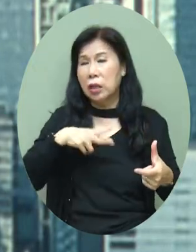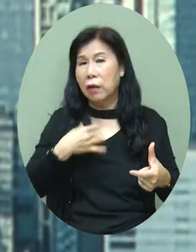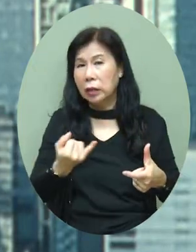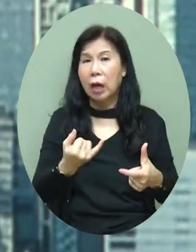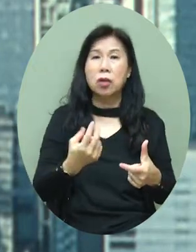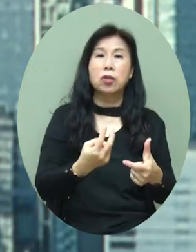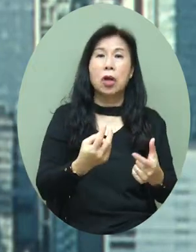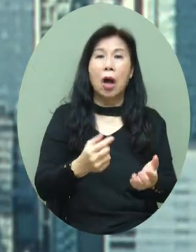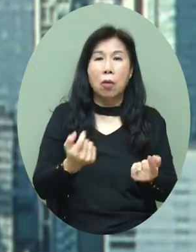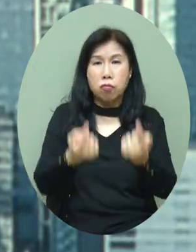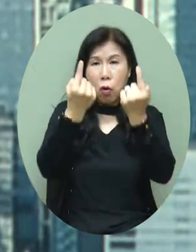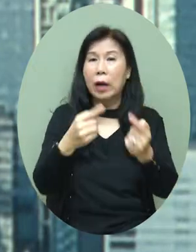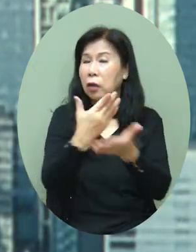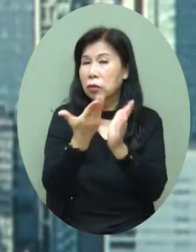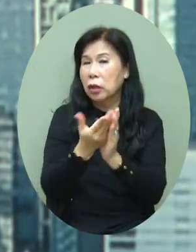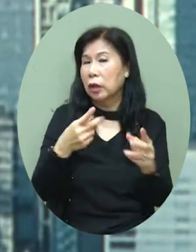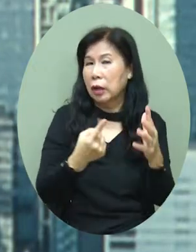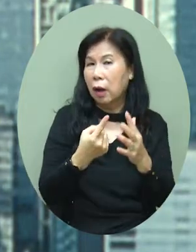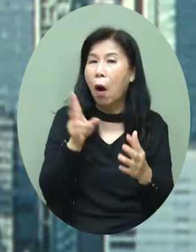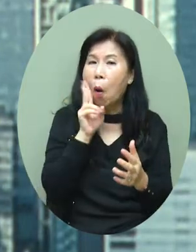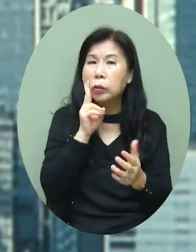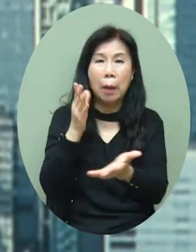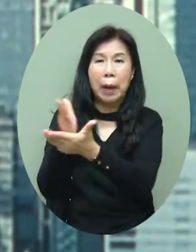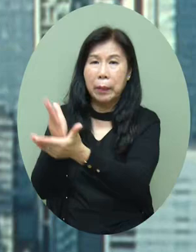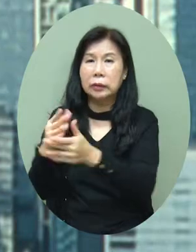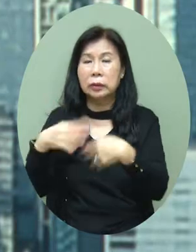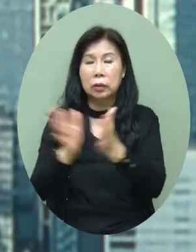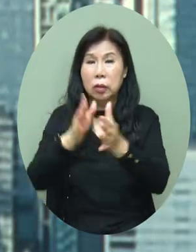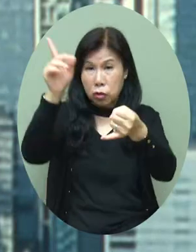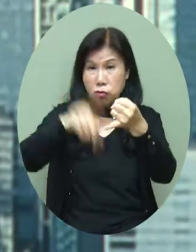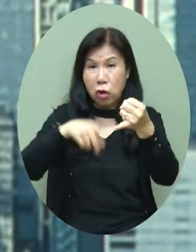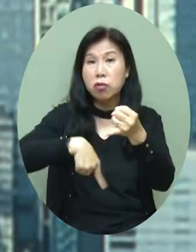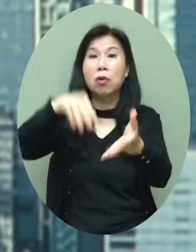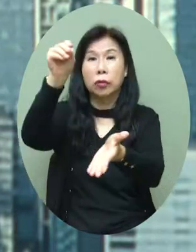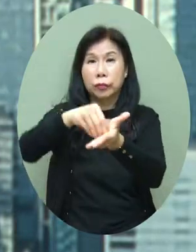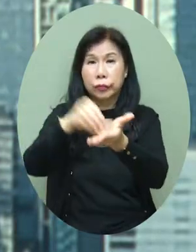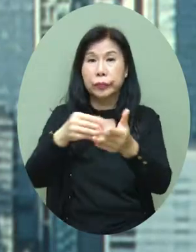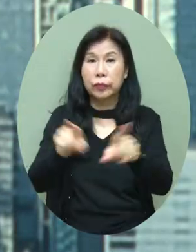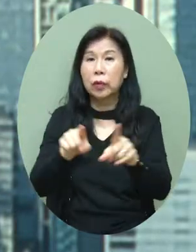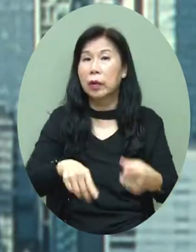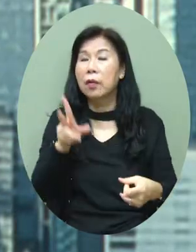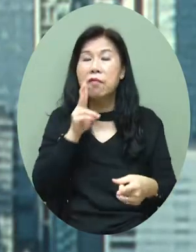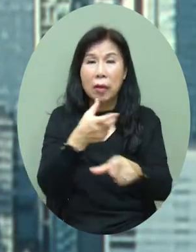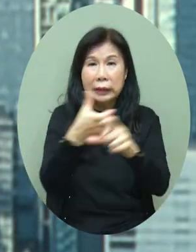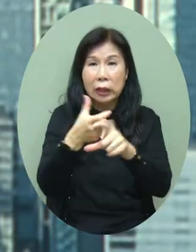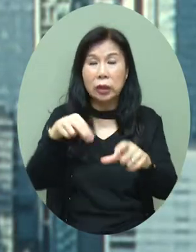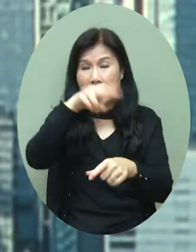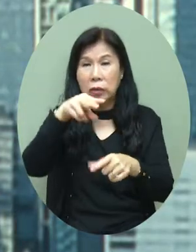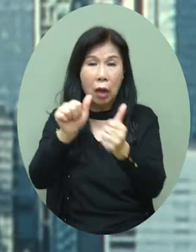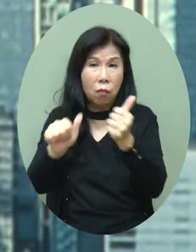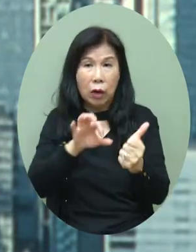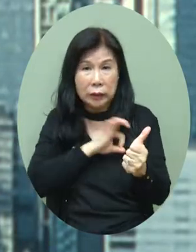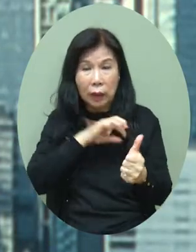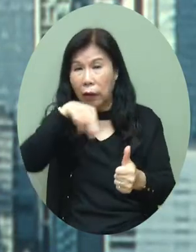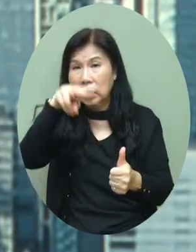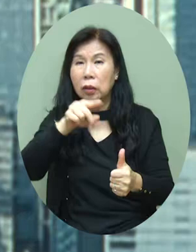脹情況係特殊啦，而係咧係嗰個最終出嚟嘅決定咧係同嗰個薪酬趨勢調查嘅淨指